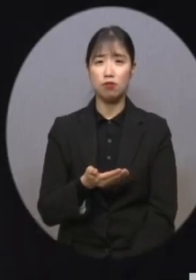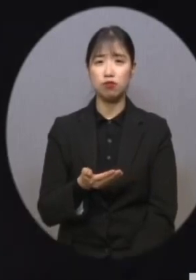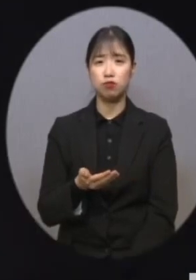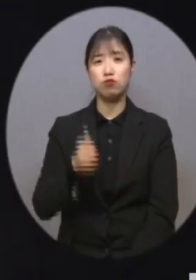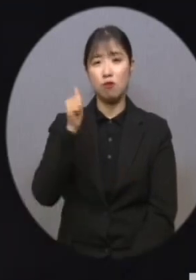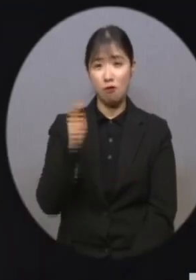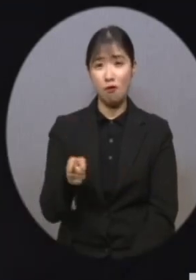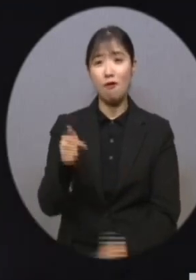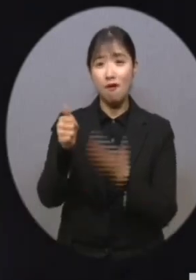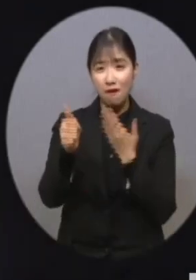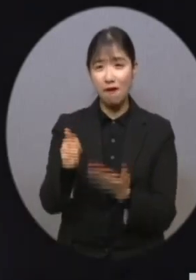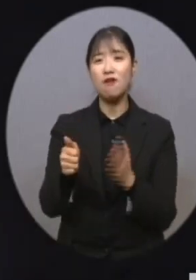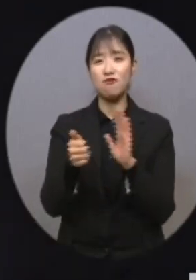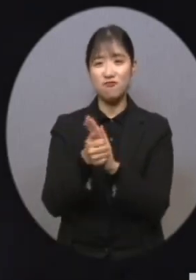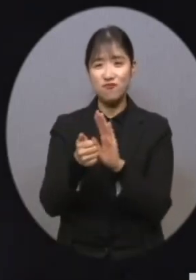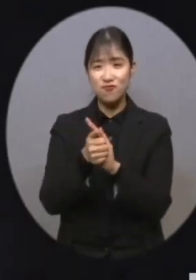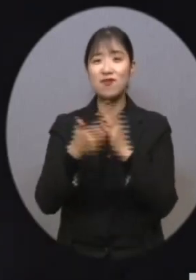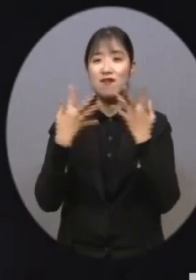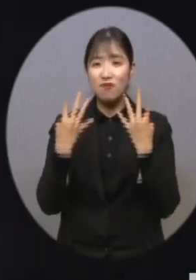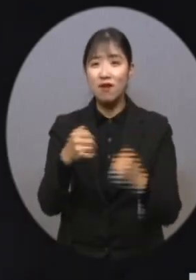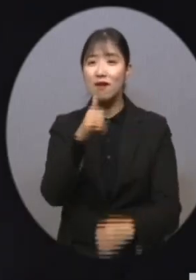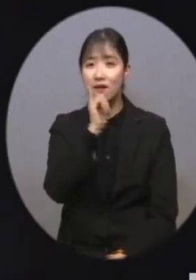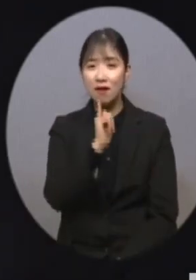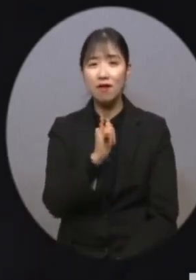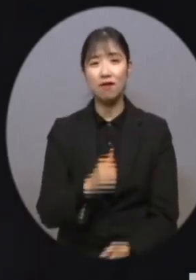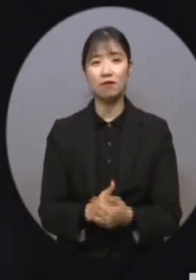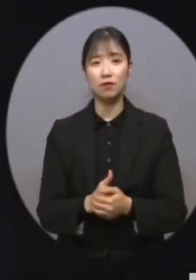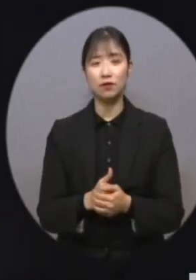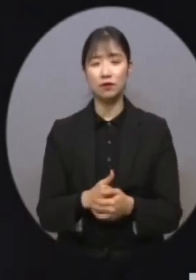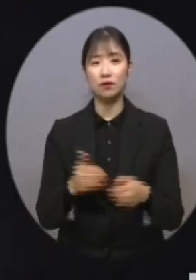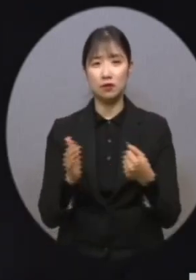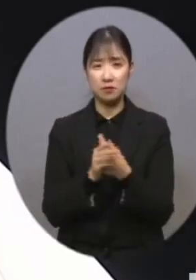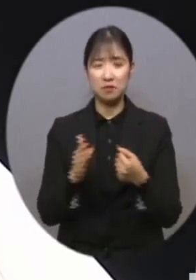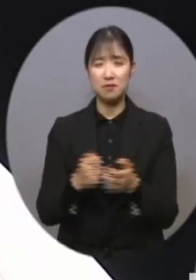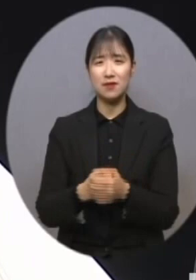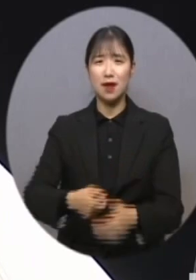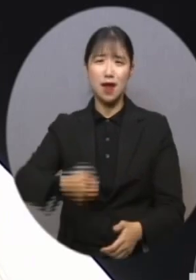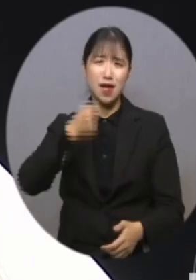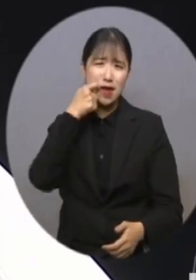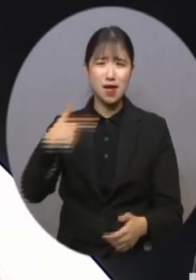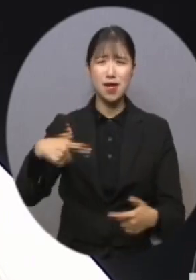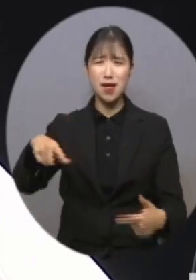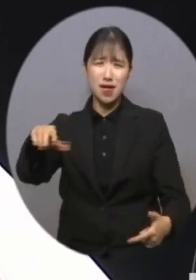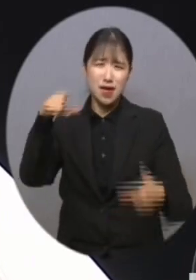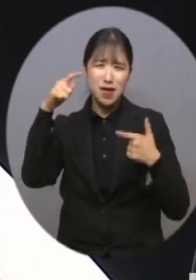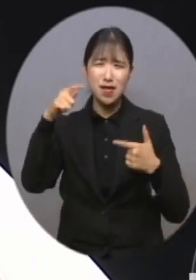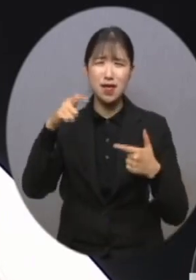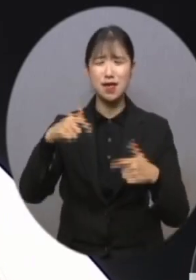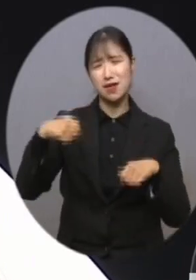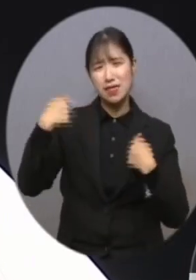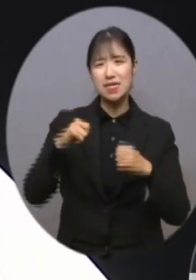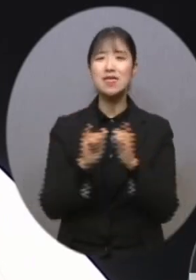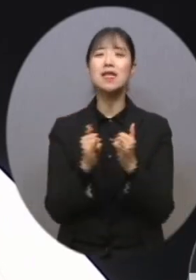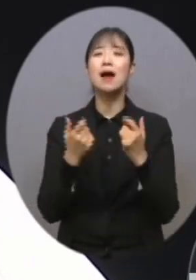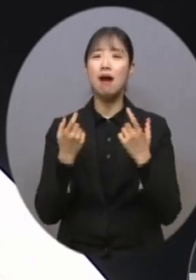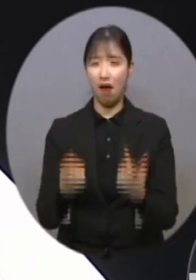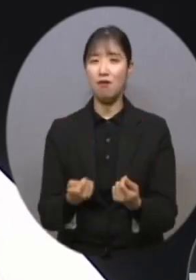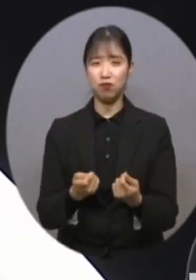대단한 그 지지도를 보이고 있어요. 그래서 이제 인기 스타 못지않은 대단한